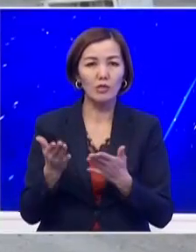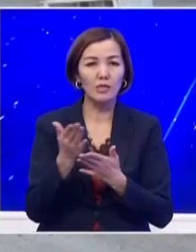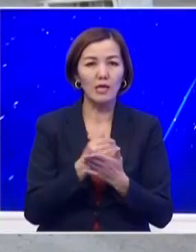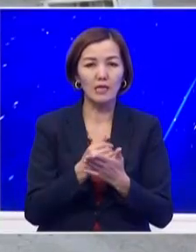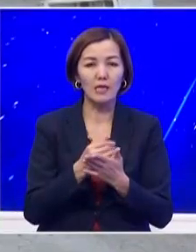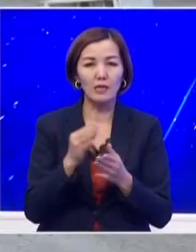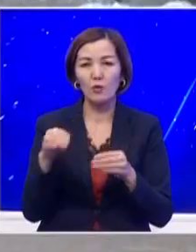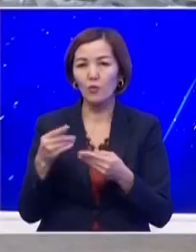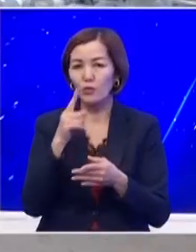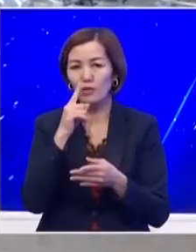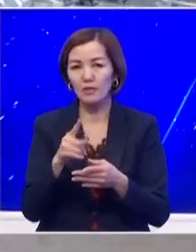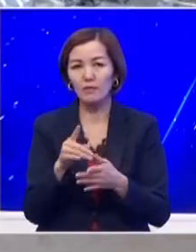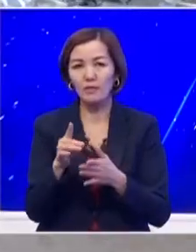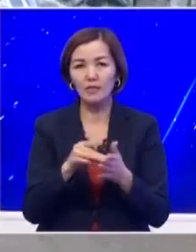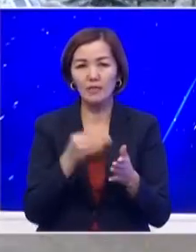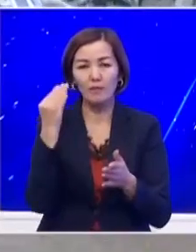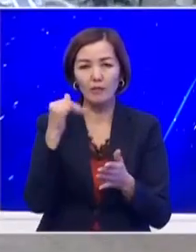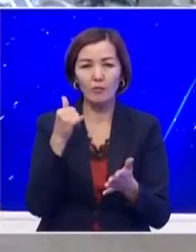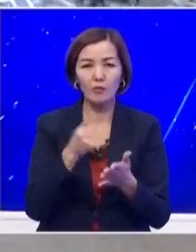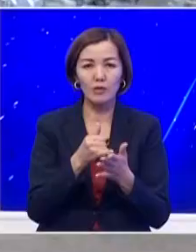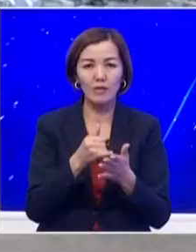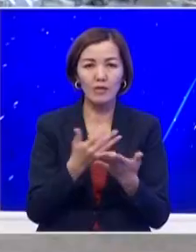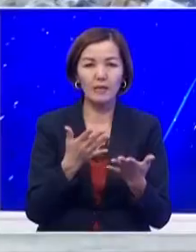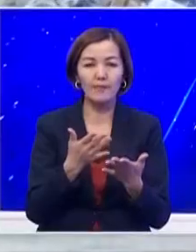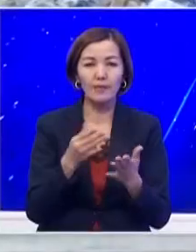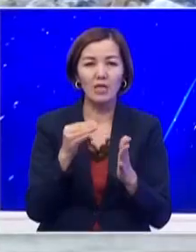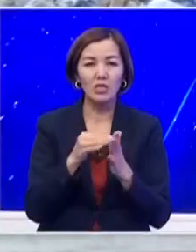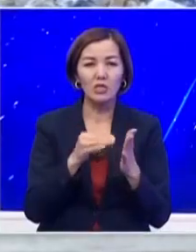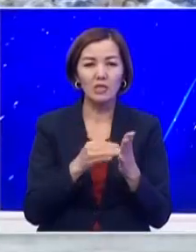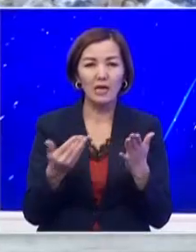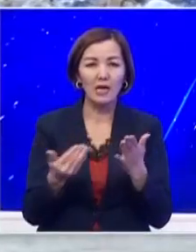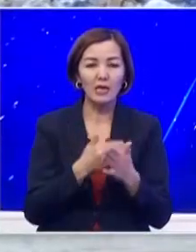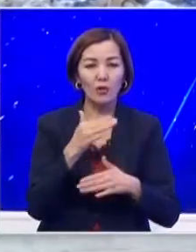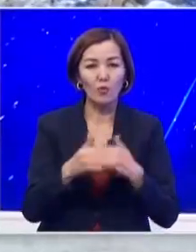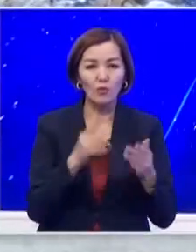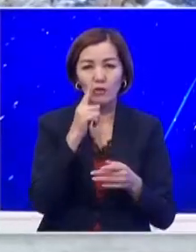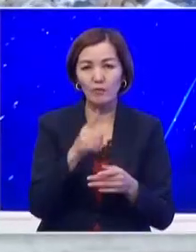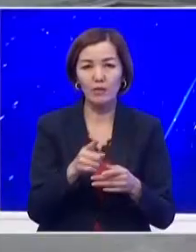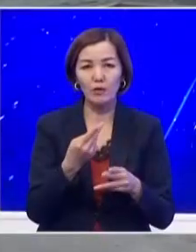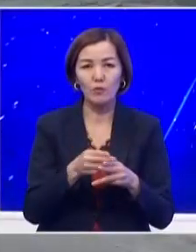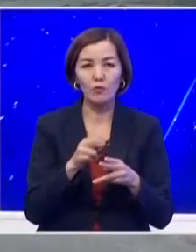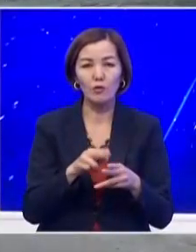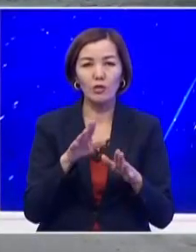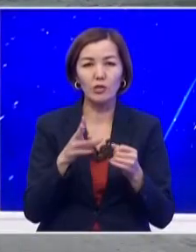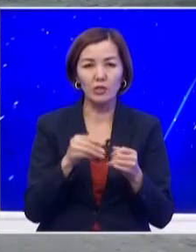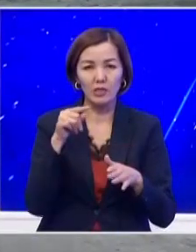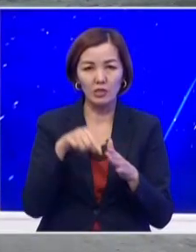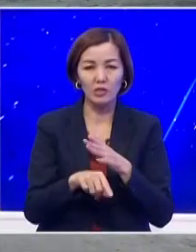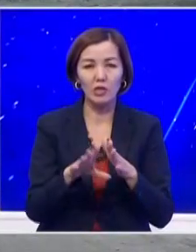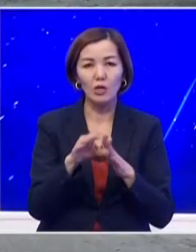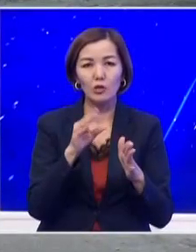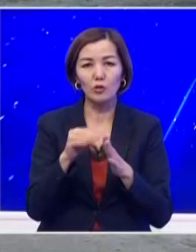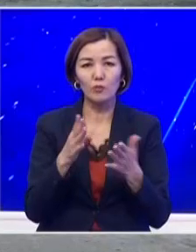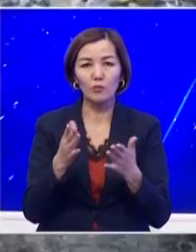ешқайда өткізілмейді. Бірде бір бөтелке тым құрғанда шыны ыдыстар қайта өңделмейді. Өйткені полигон ішінде сұрыптау